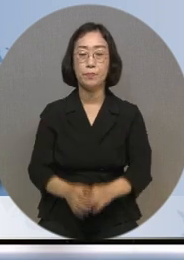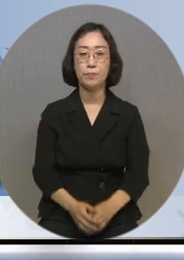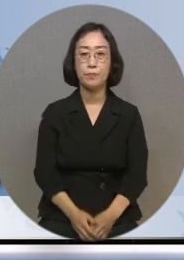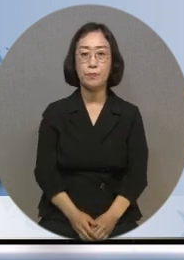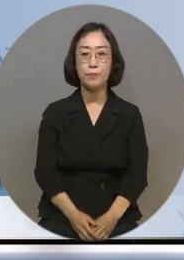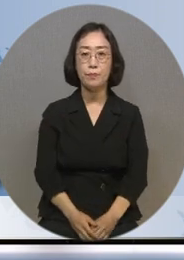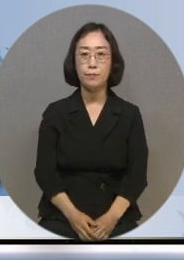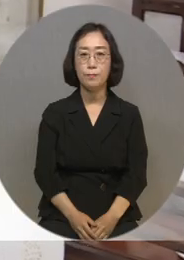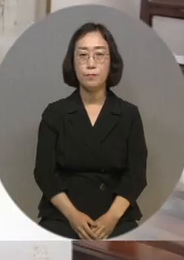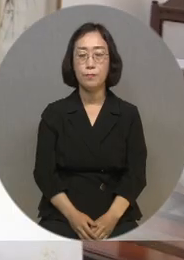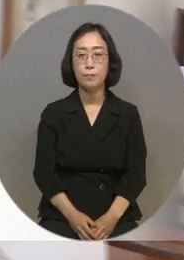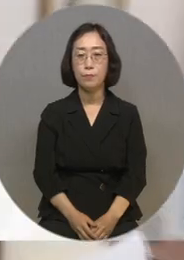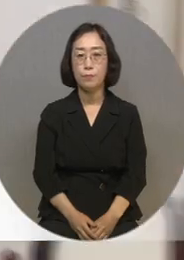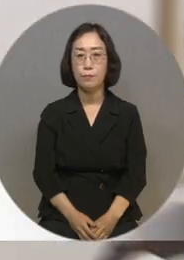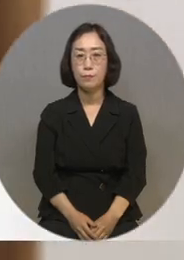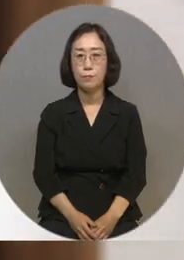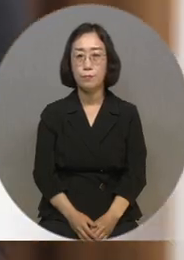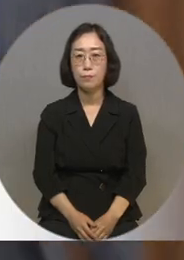전합니다.